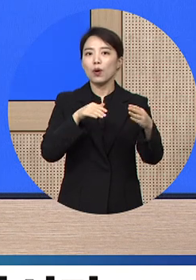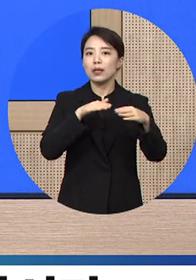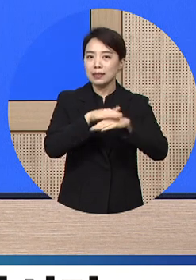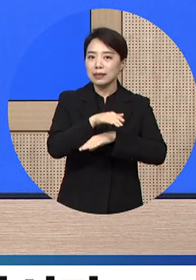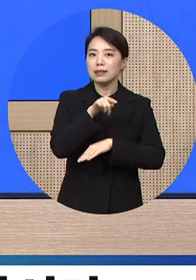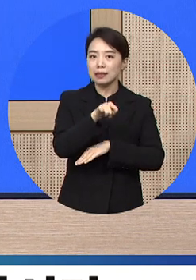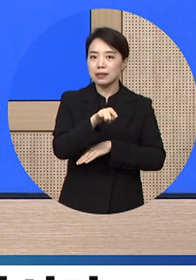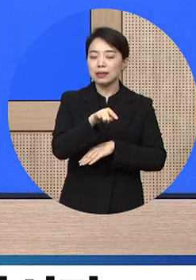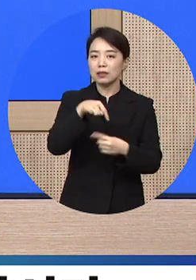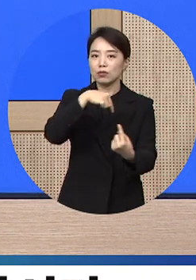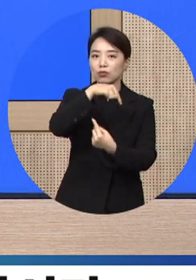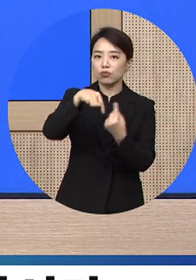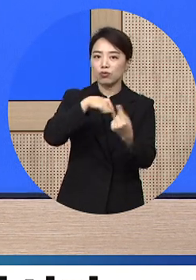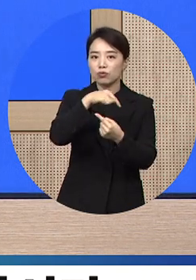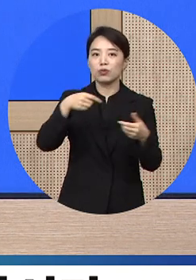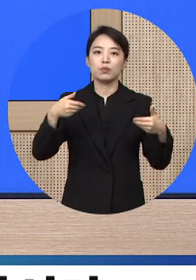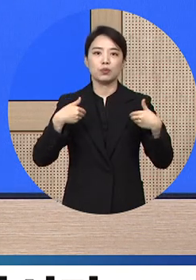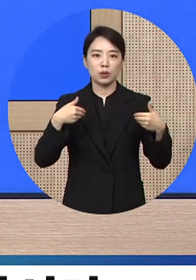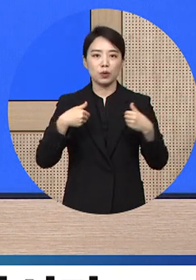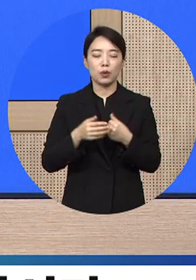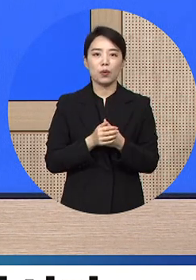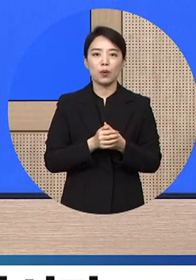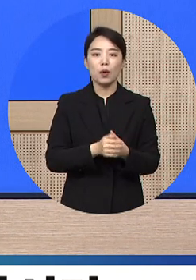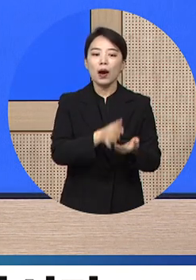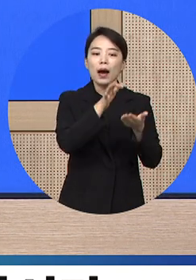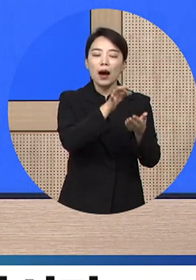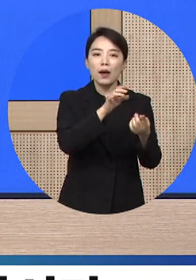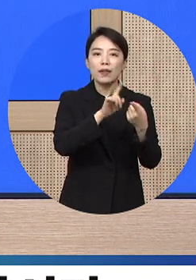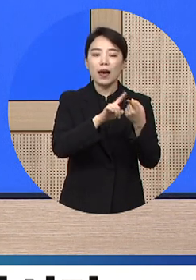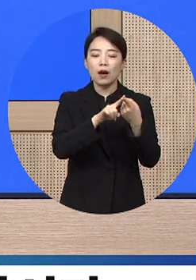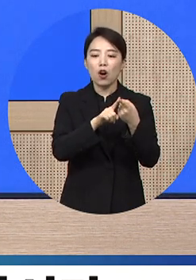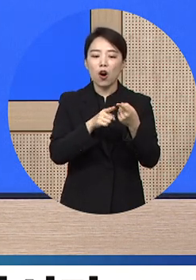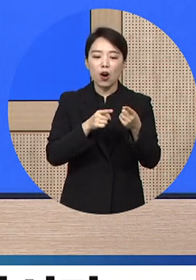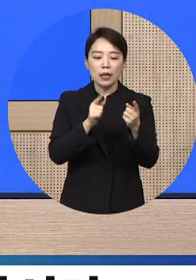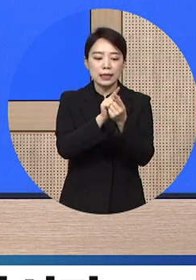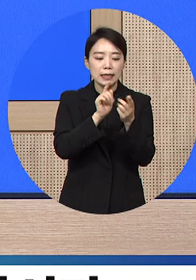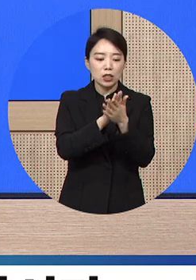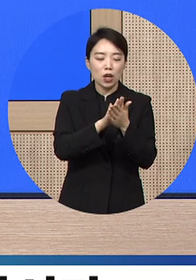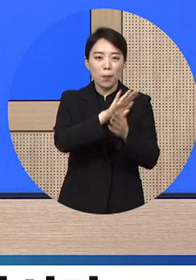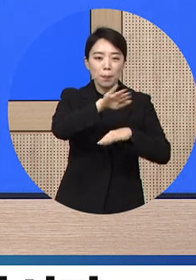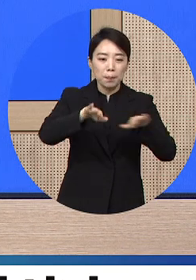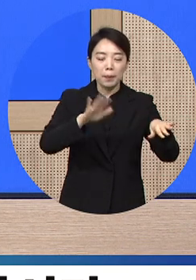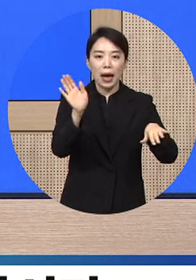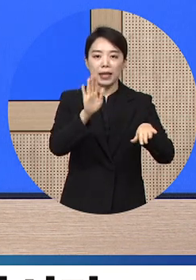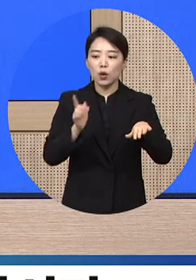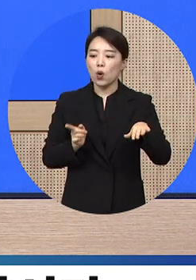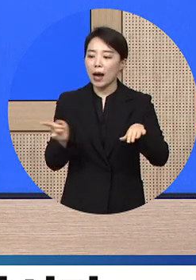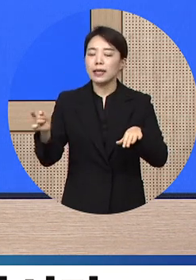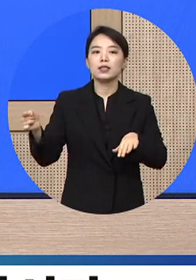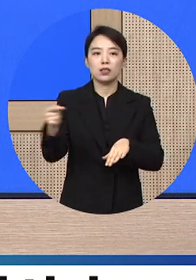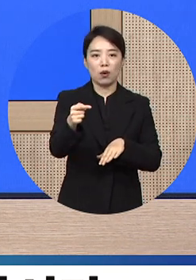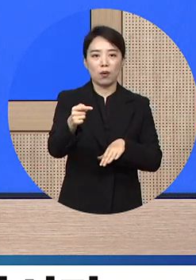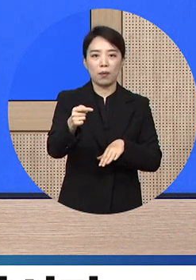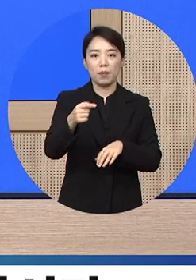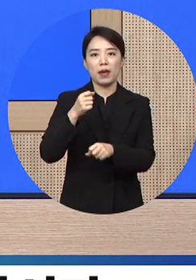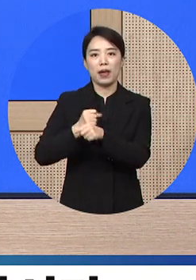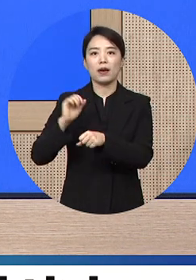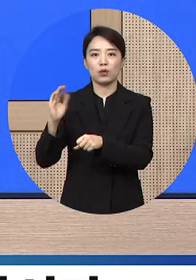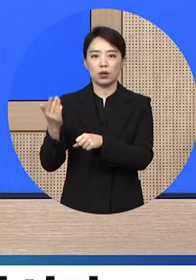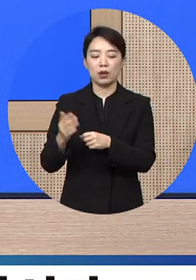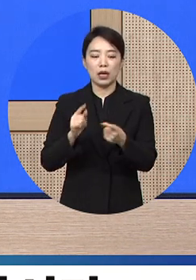통해서 가격 메커니즘에 간접적으로 개입할 수는 있습니다만은 직접적으로